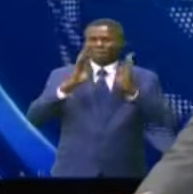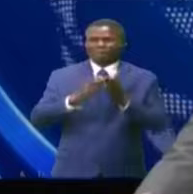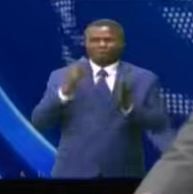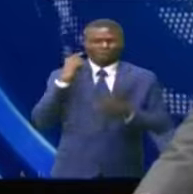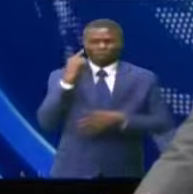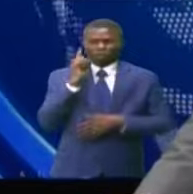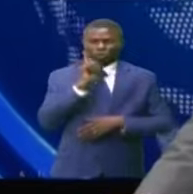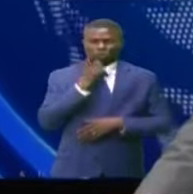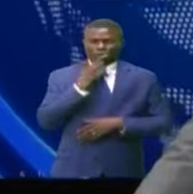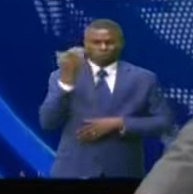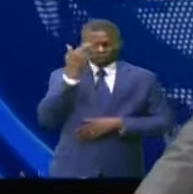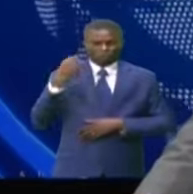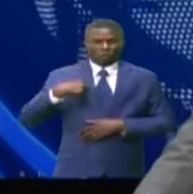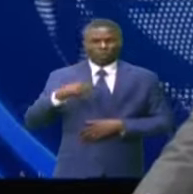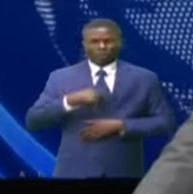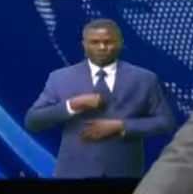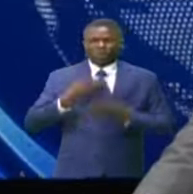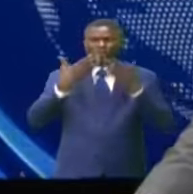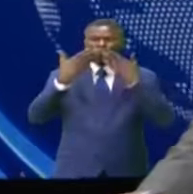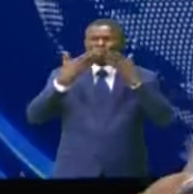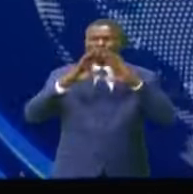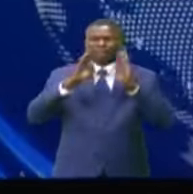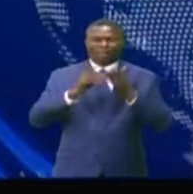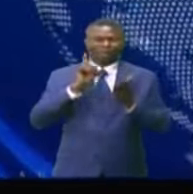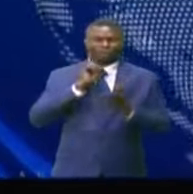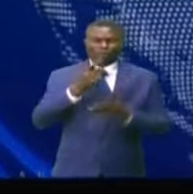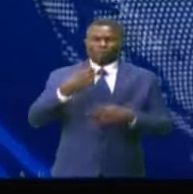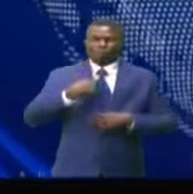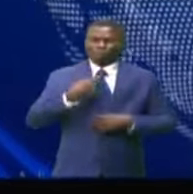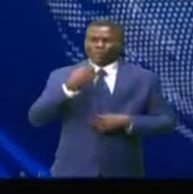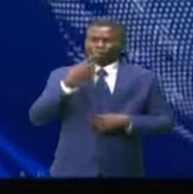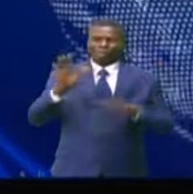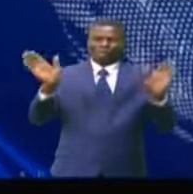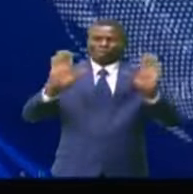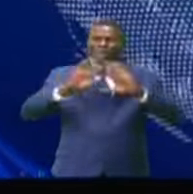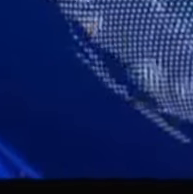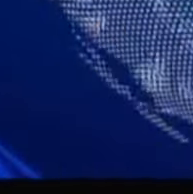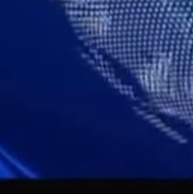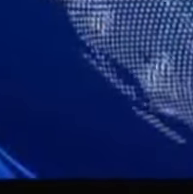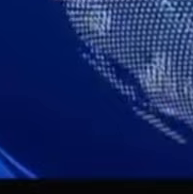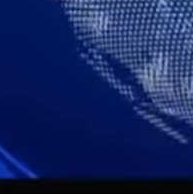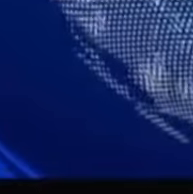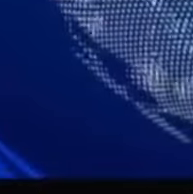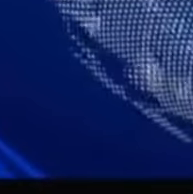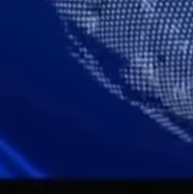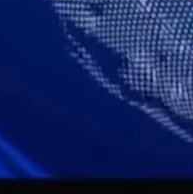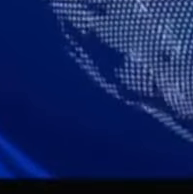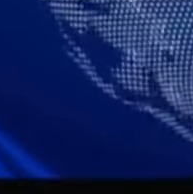Retrouvez à 23h Anita Luambo. Je reviens demain à 20h. Bonne soirée.